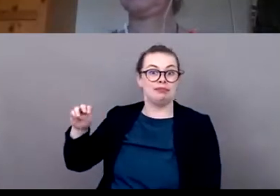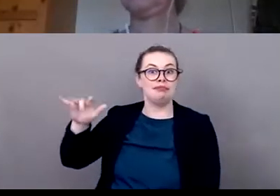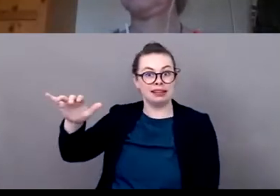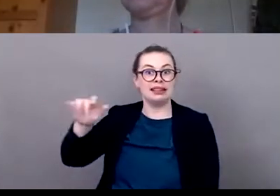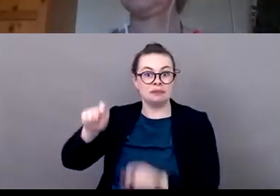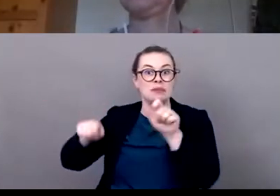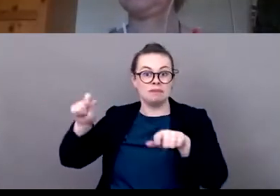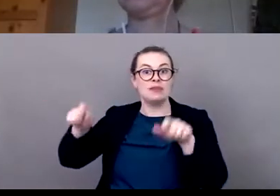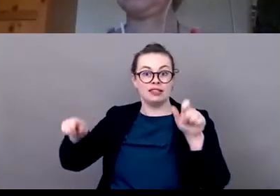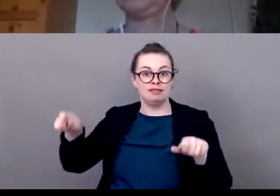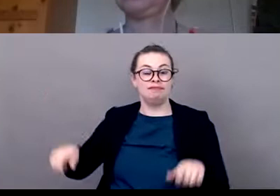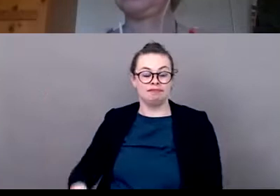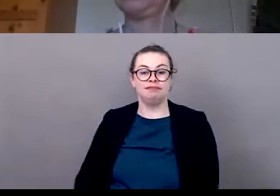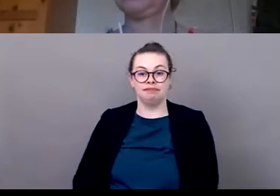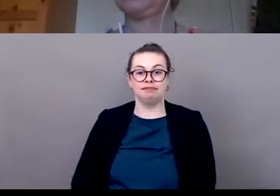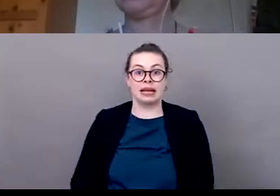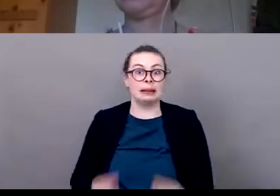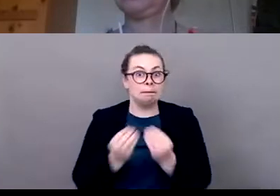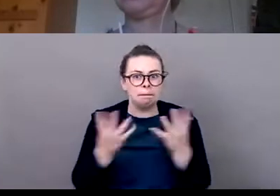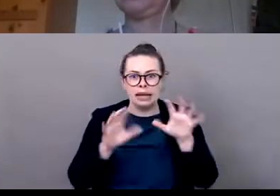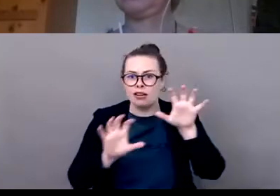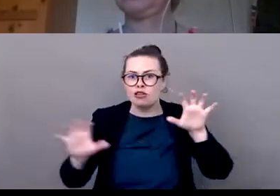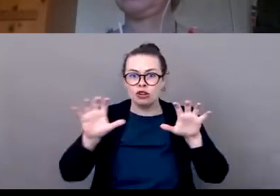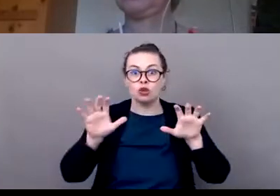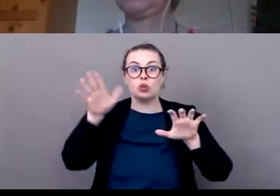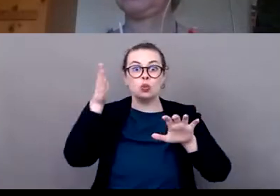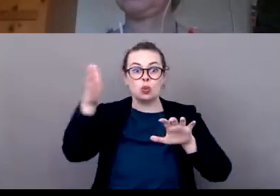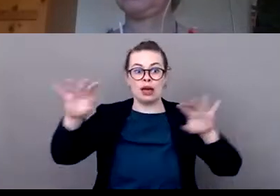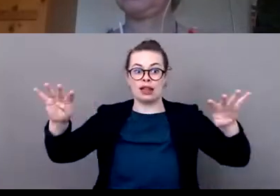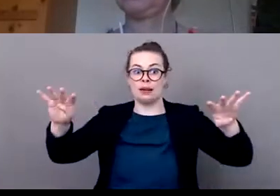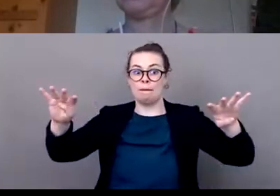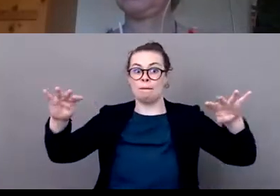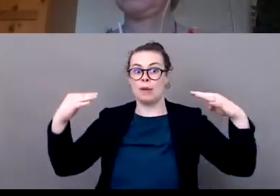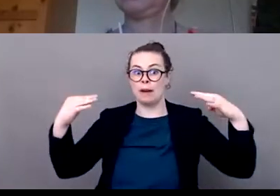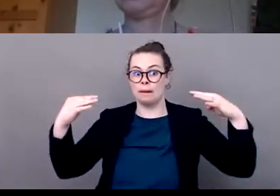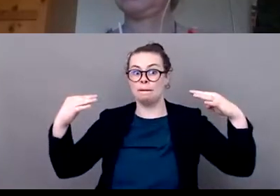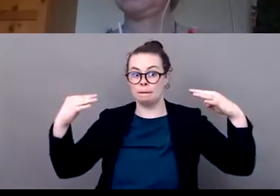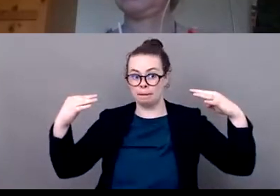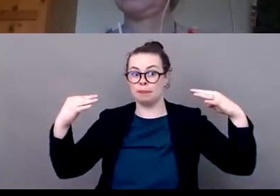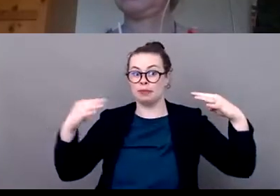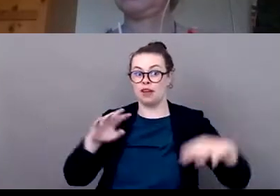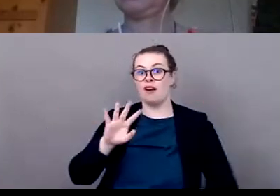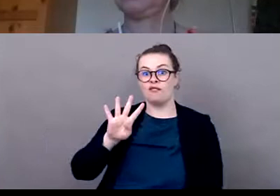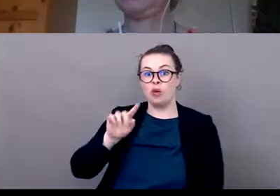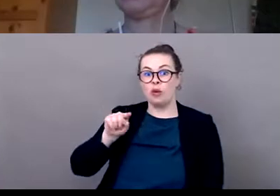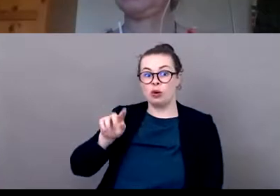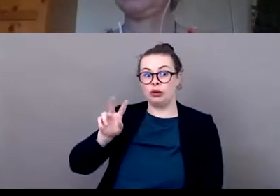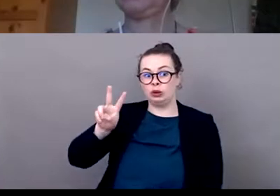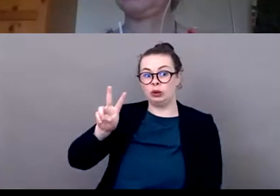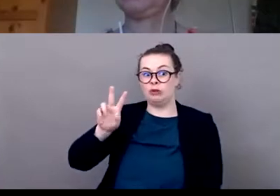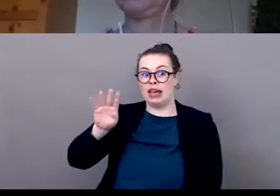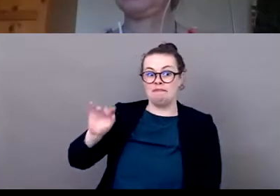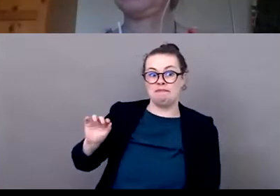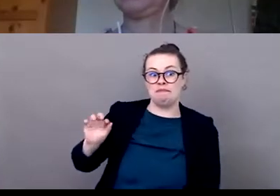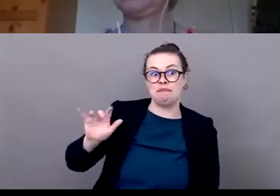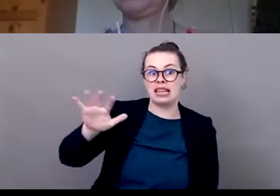au total par plus de 4,2 milliards de personnes dans plus de 60 pays. Vous en entendrez davantage